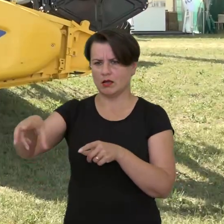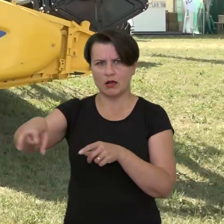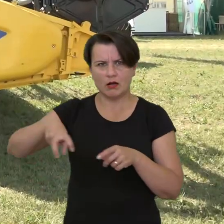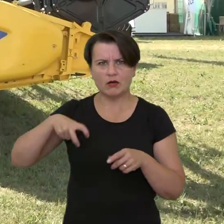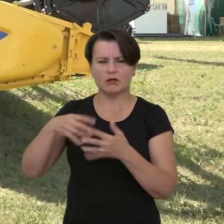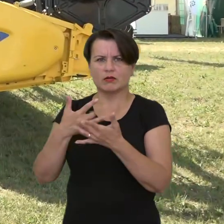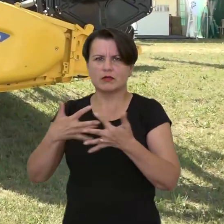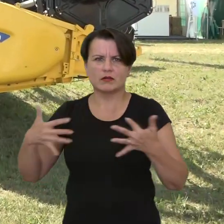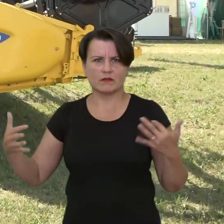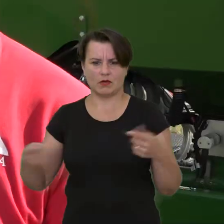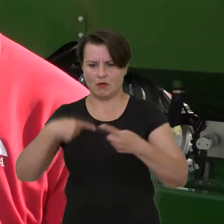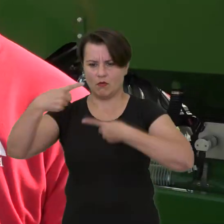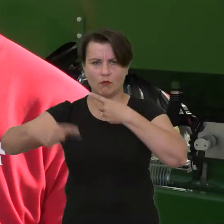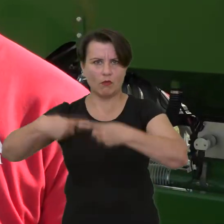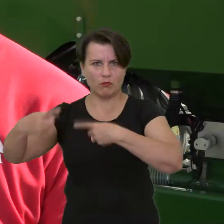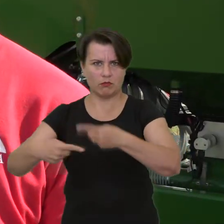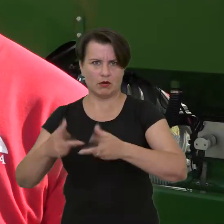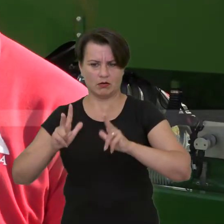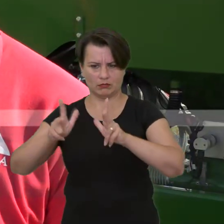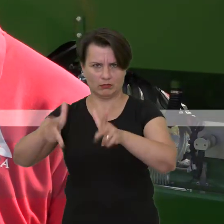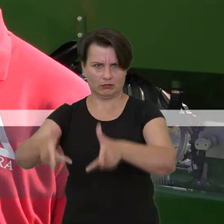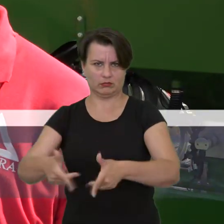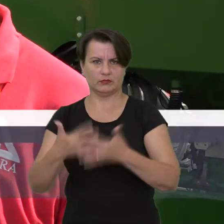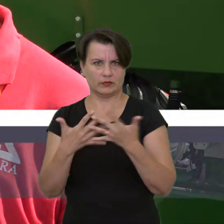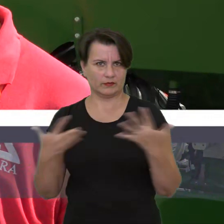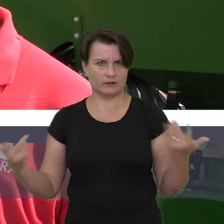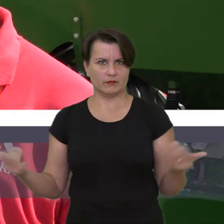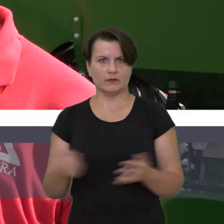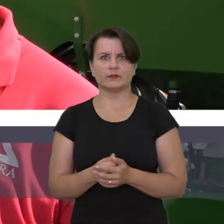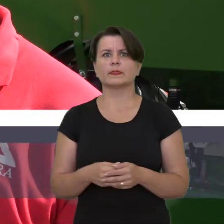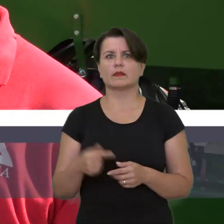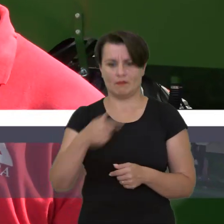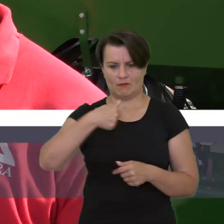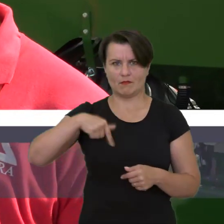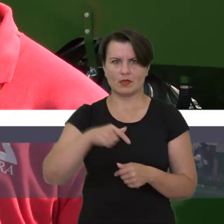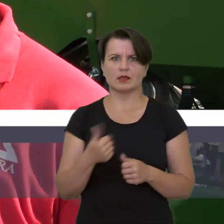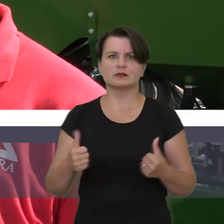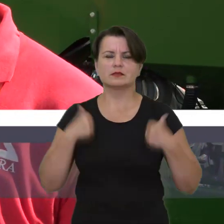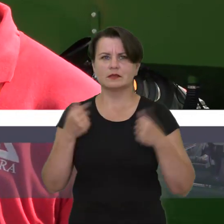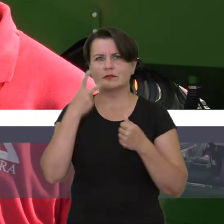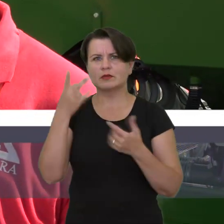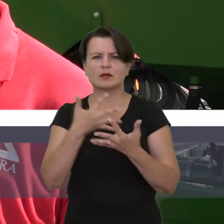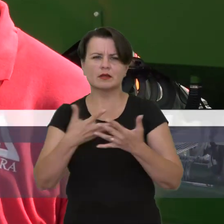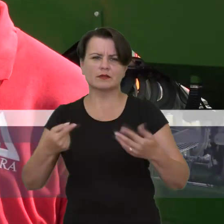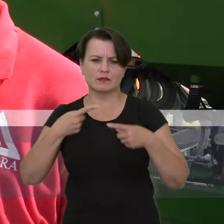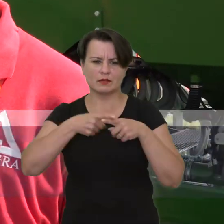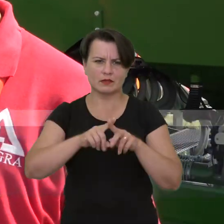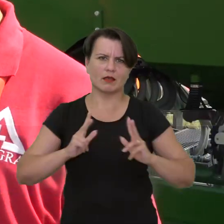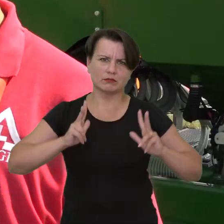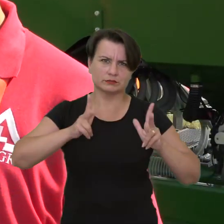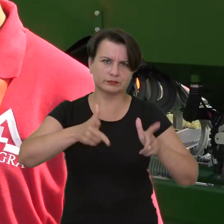bei įvairiausių kombainų. Mes, aišku, Agrovizijoje, kaip ir kiti dalyviai, stengiamės parodyti kuo didesnę gamą